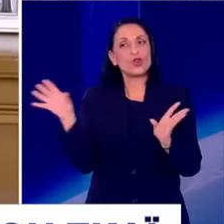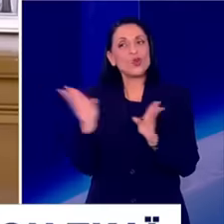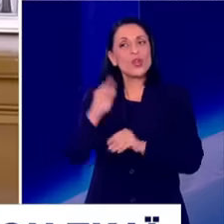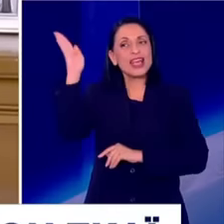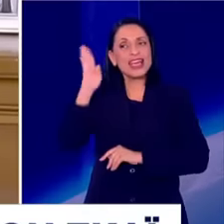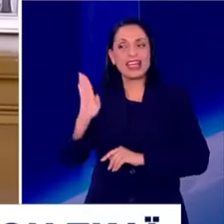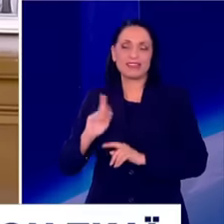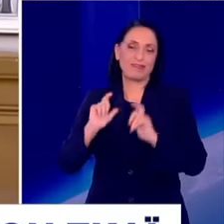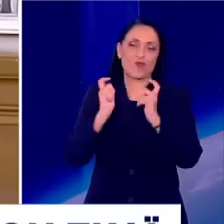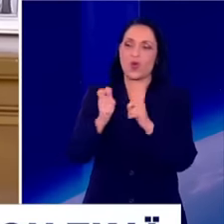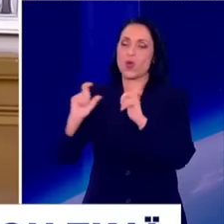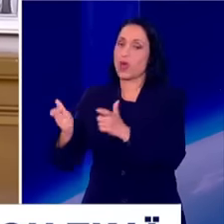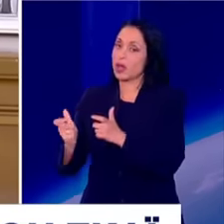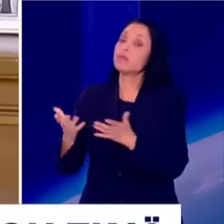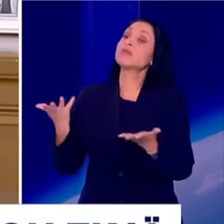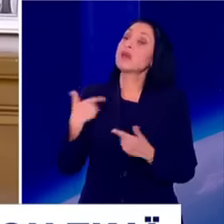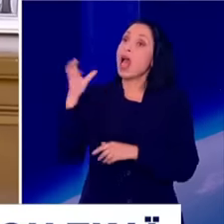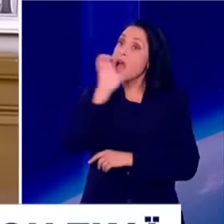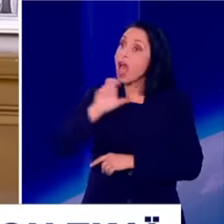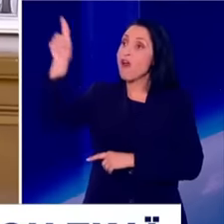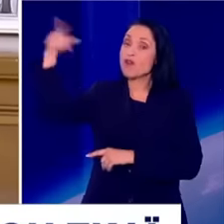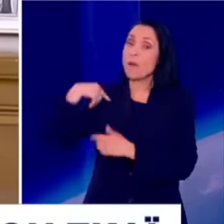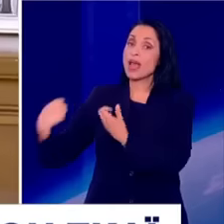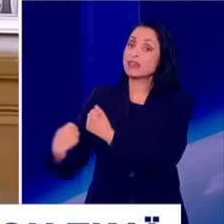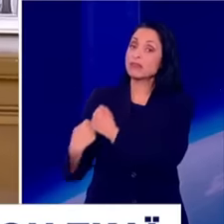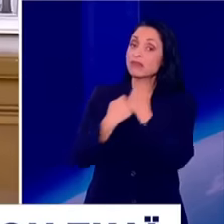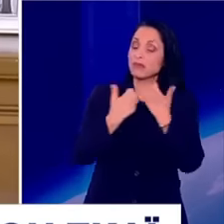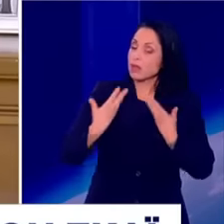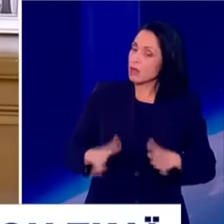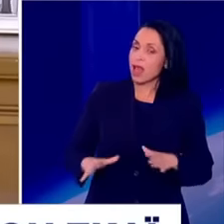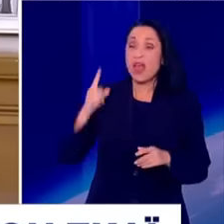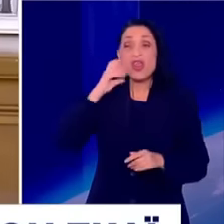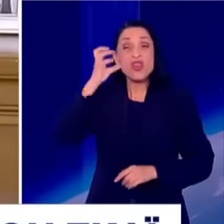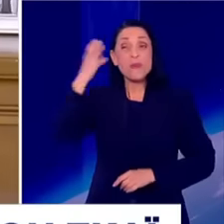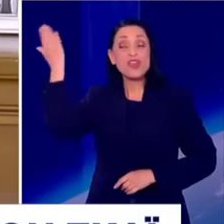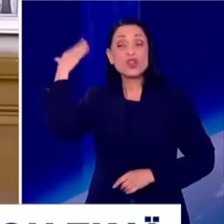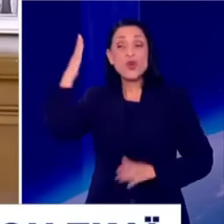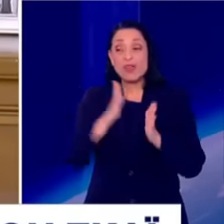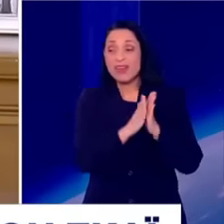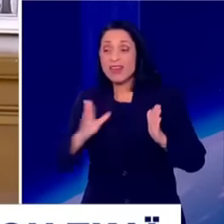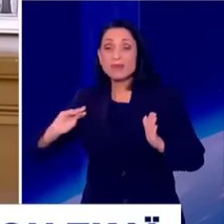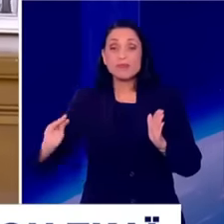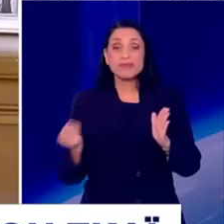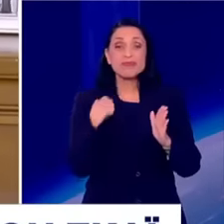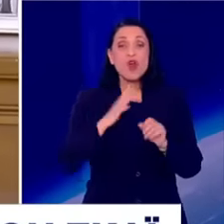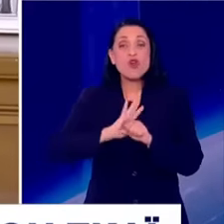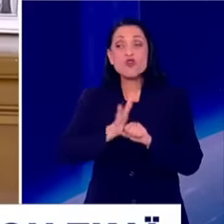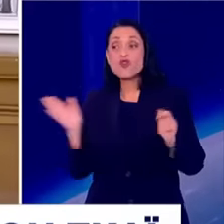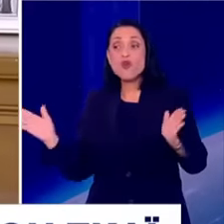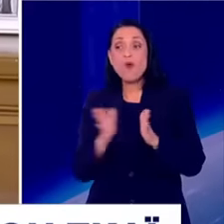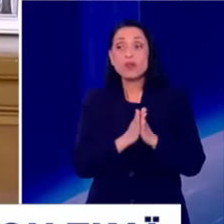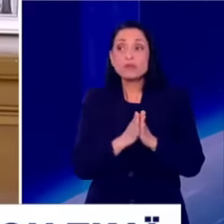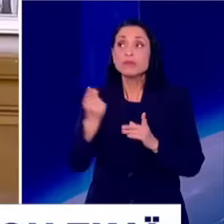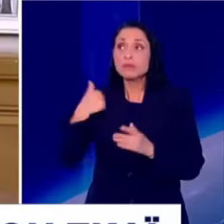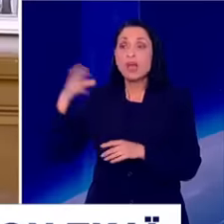τα νοικοκυριά. Και γιατί ναι, είχαμε και ευρωπαϊκή στήριξη. Για γυρίστε πίσω στην εποχή του COVID, όλα τα χρήματα τα οποία δώσαμε για να κρατήσουμε όρθια την οικονομία, αν